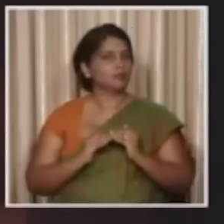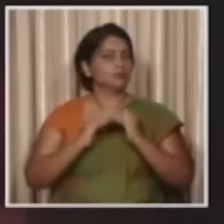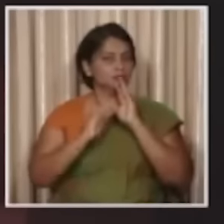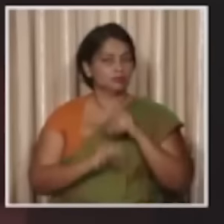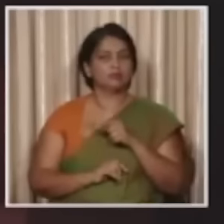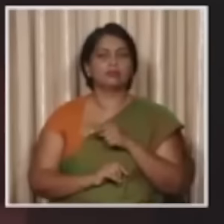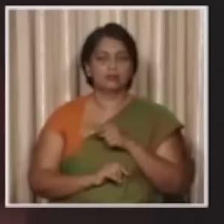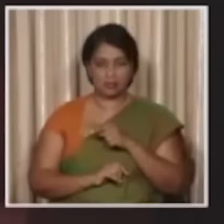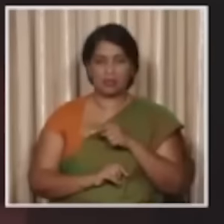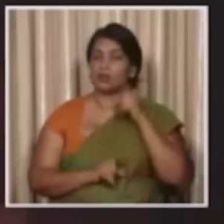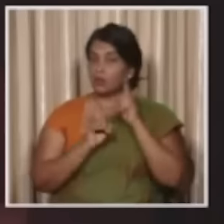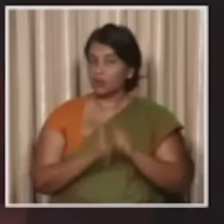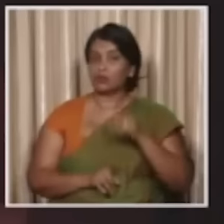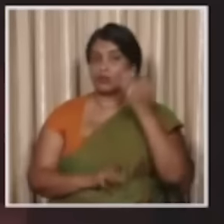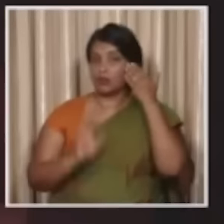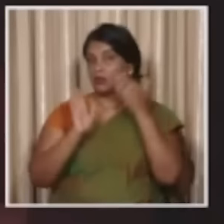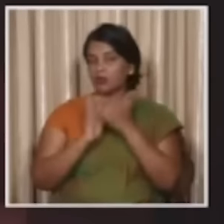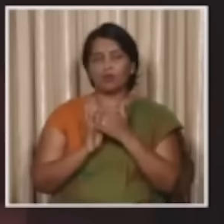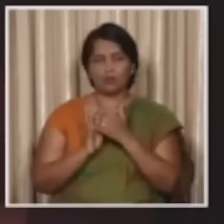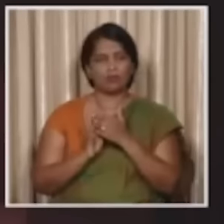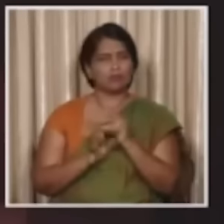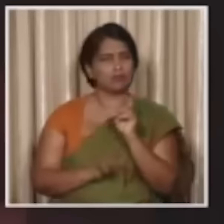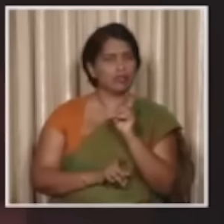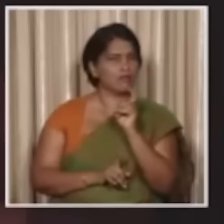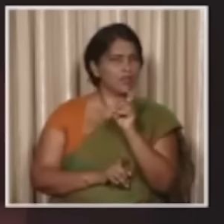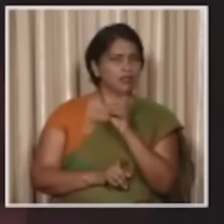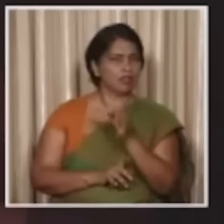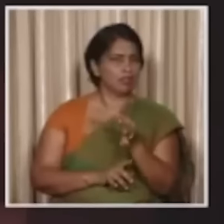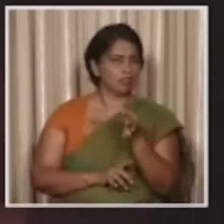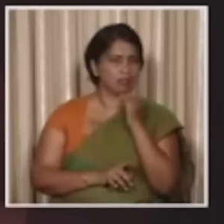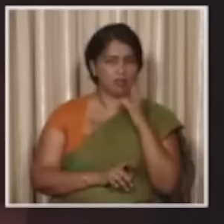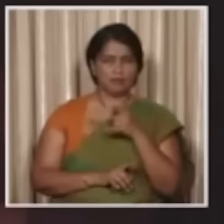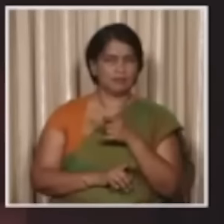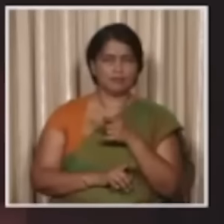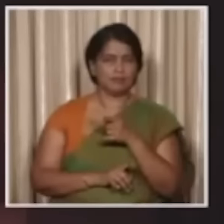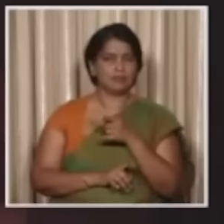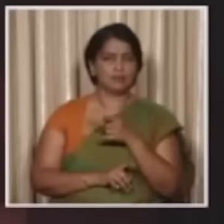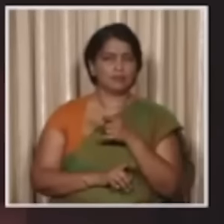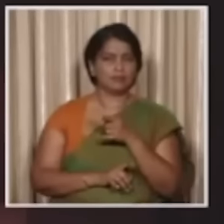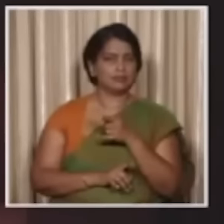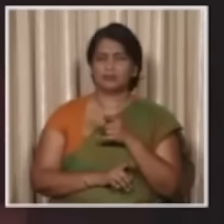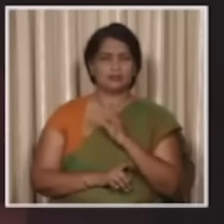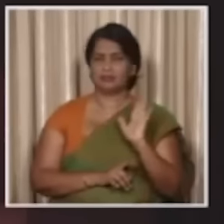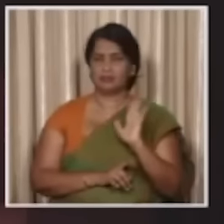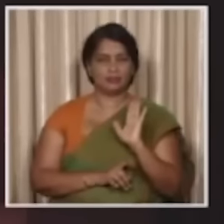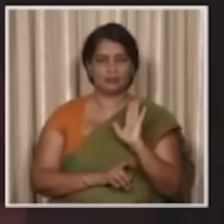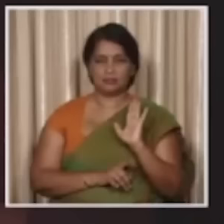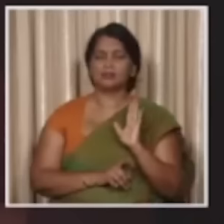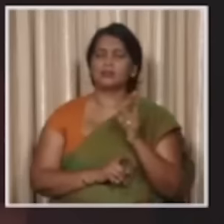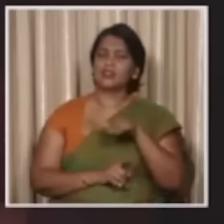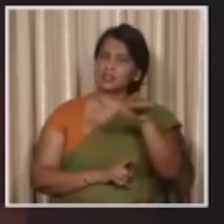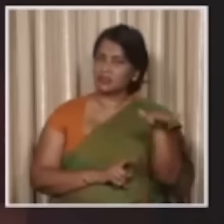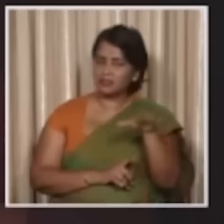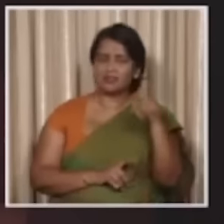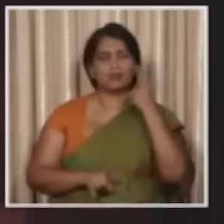සඳහා මෙම විෂයන් තහනම් විෂයක් ඒ කියන්නේ ටැබූ සබ්ජෙක්ට් එකක් නොවි